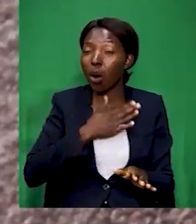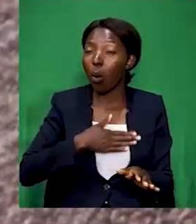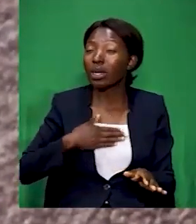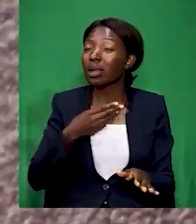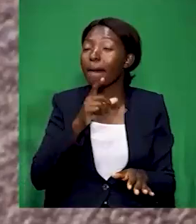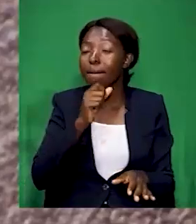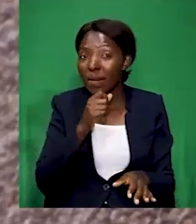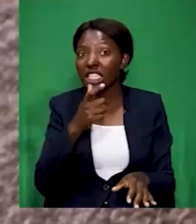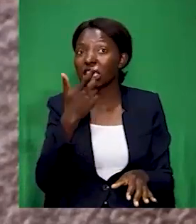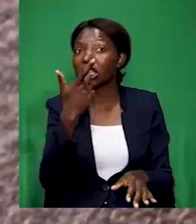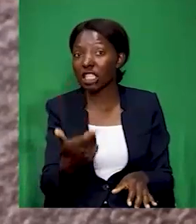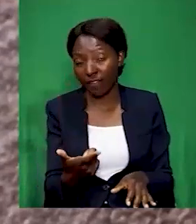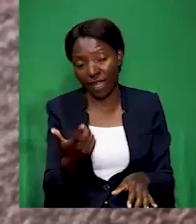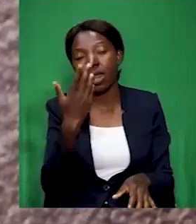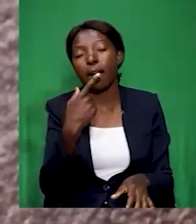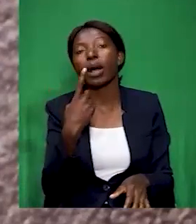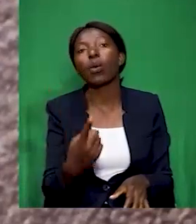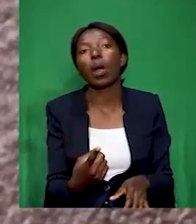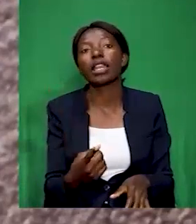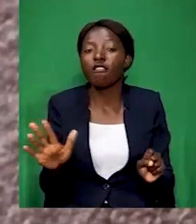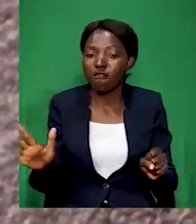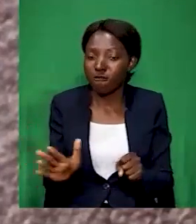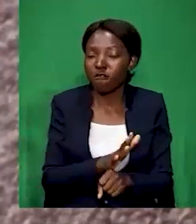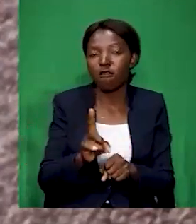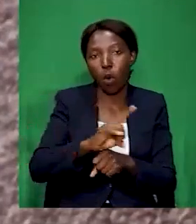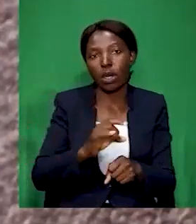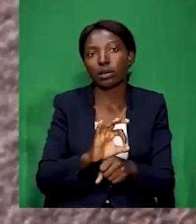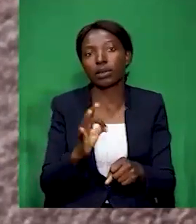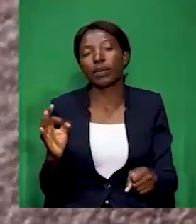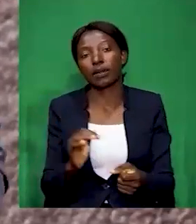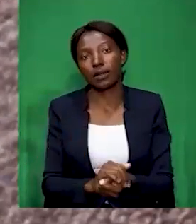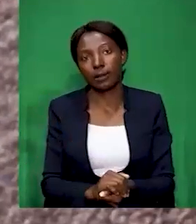varume vanomwe number 1 vakazara nomweya